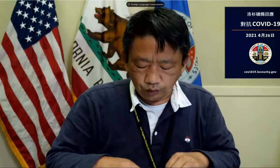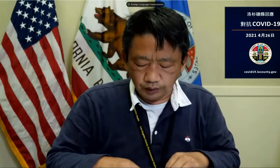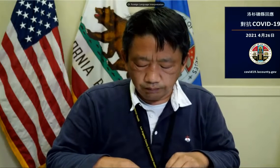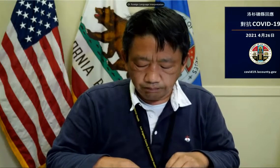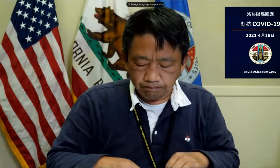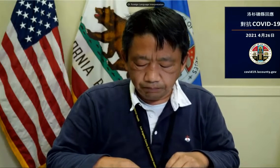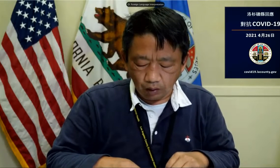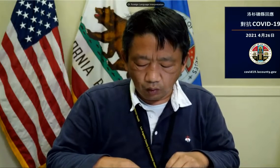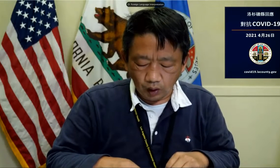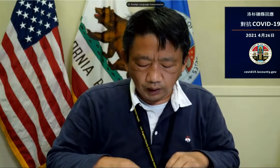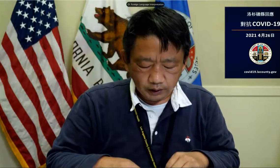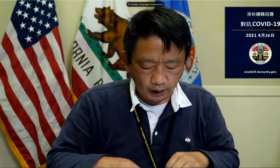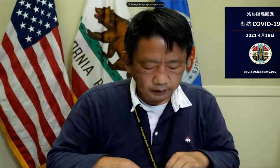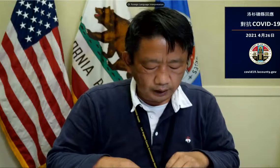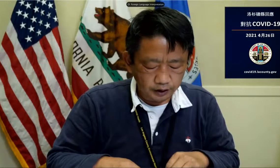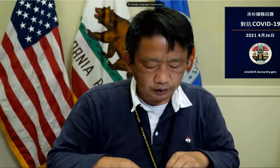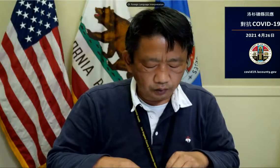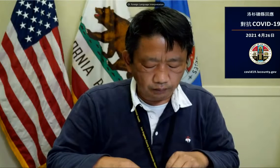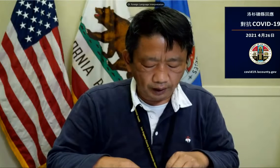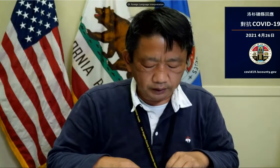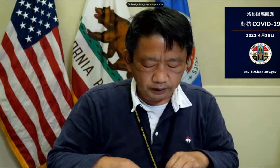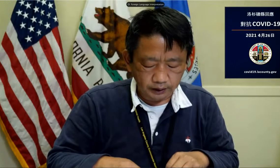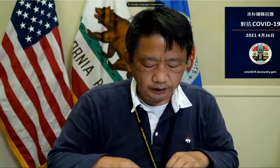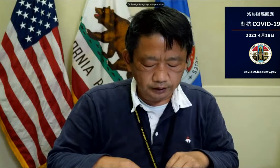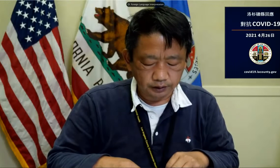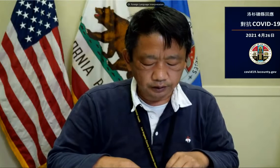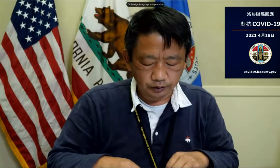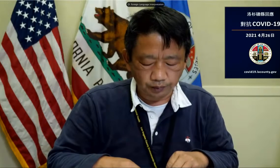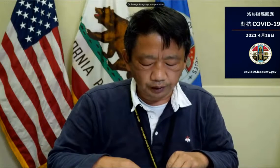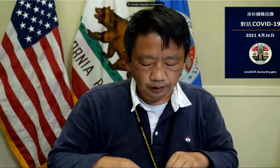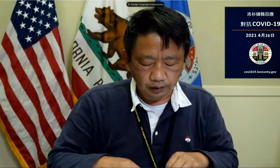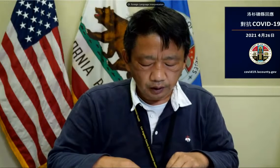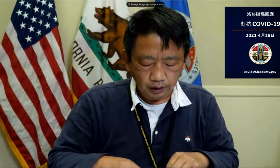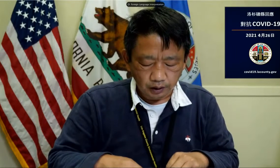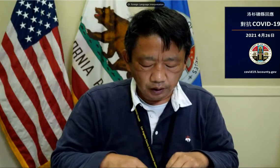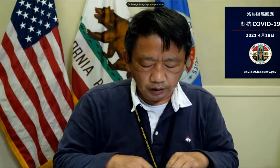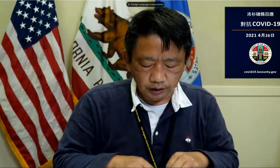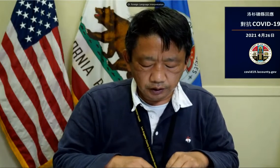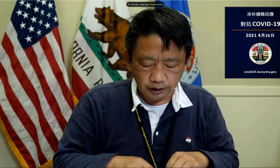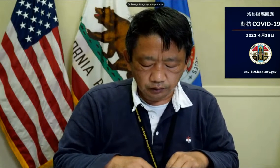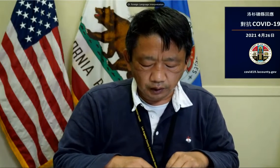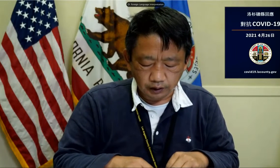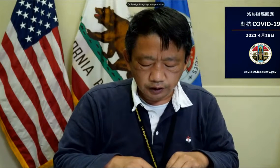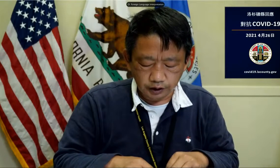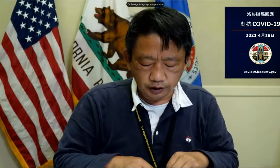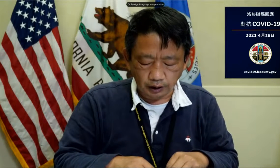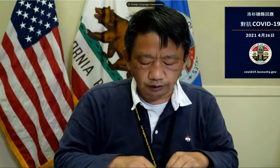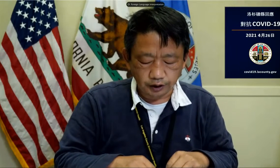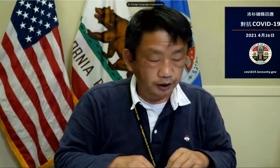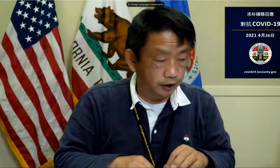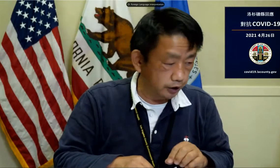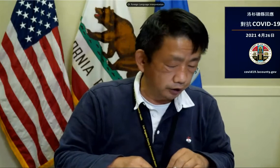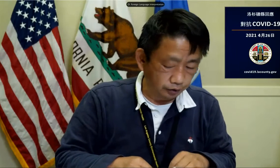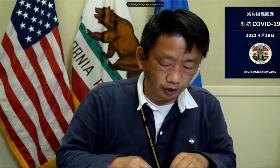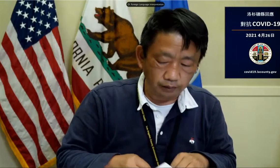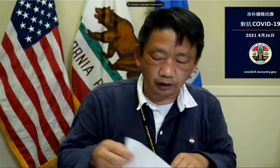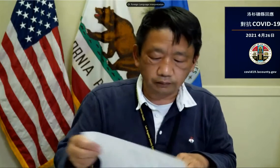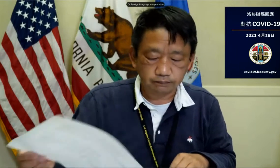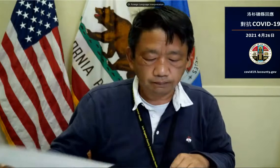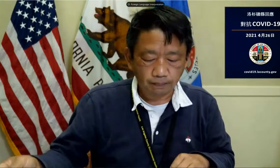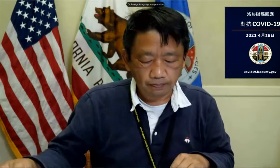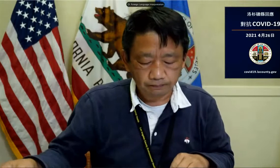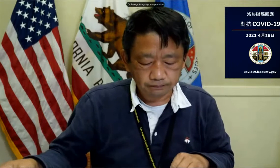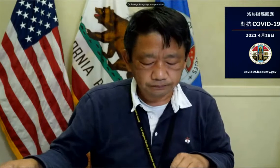洛县居民，包括长滩市和帕萨迪纳市的居民，已经接种了至少第1剂疫